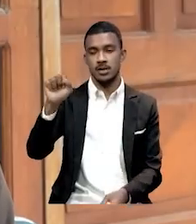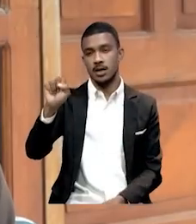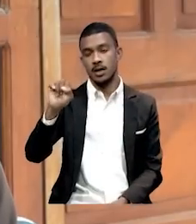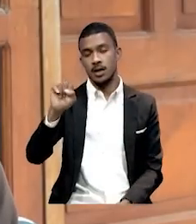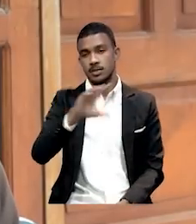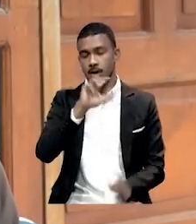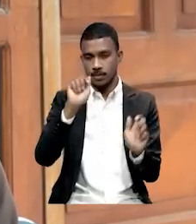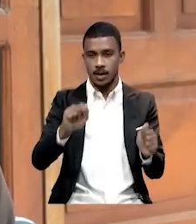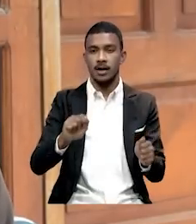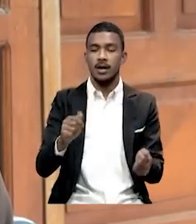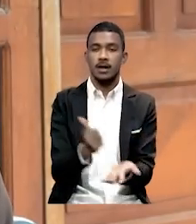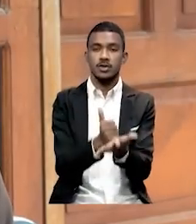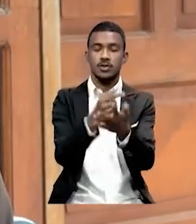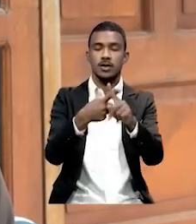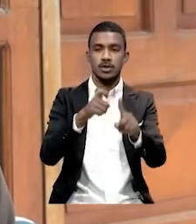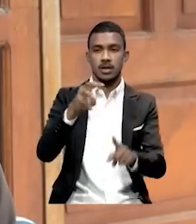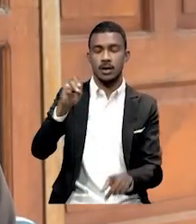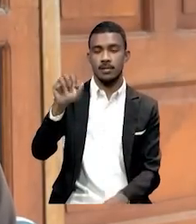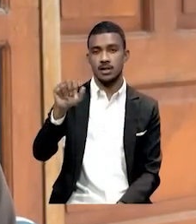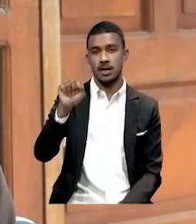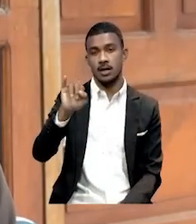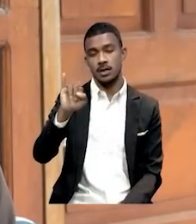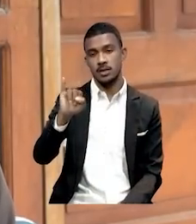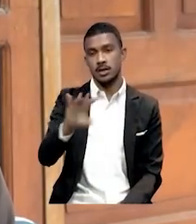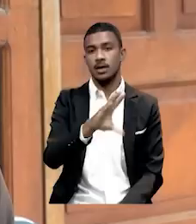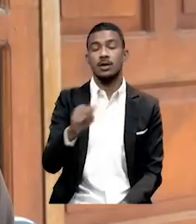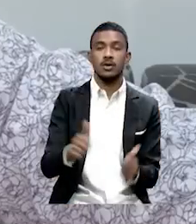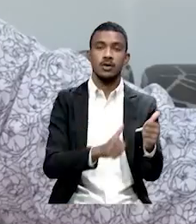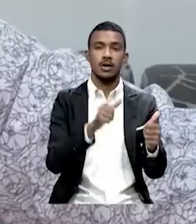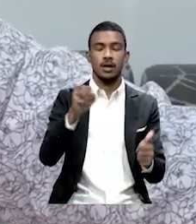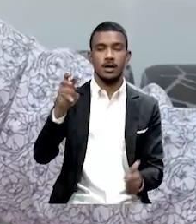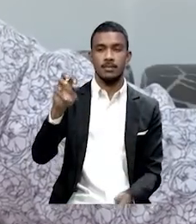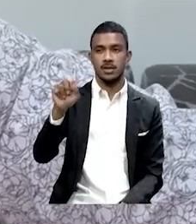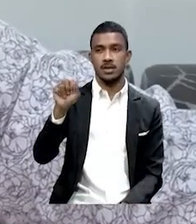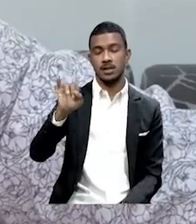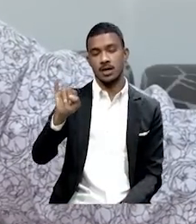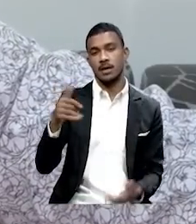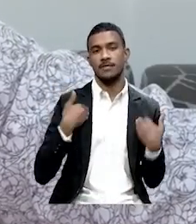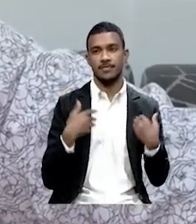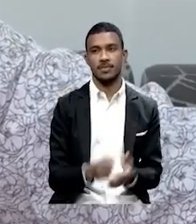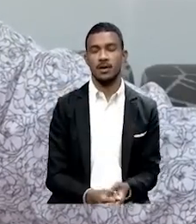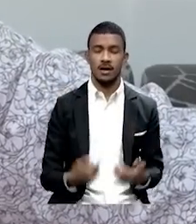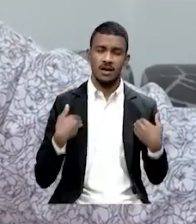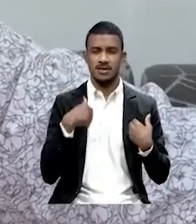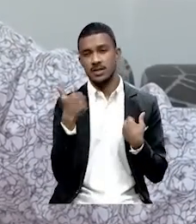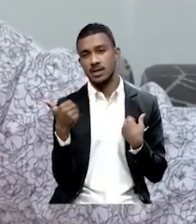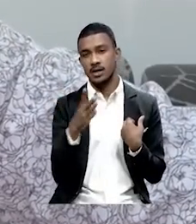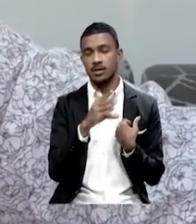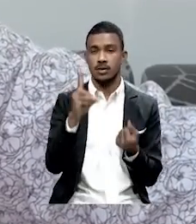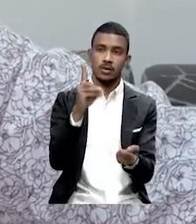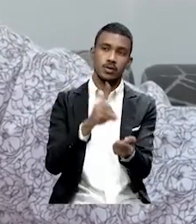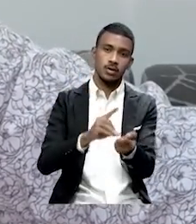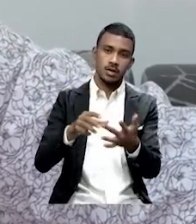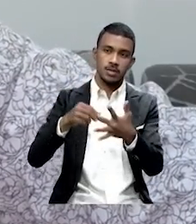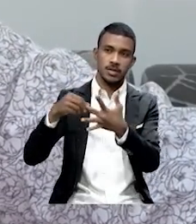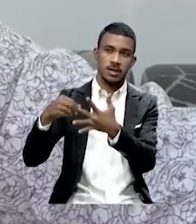ajudus ka apoyo husi MSS tuir saida maka MSS iha. Ia sorin seluk doktor